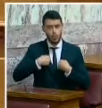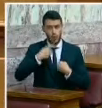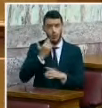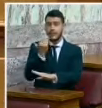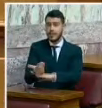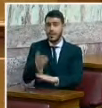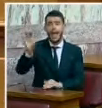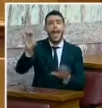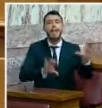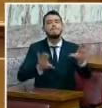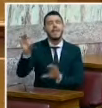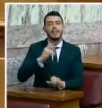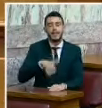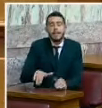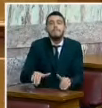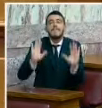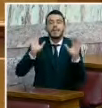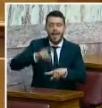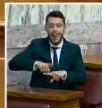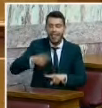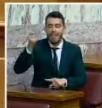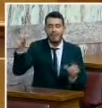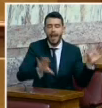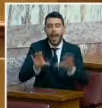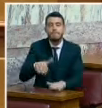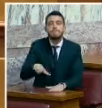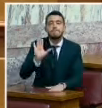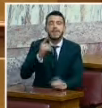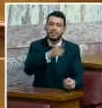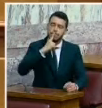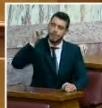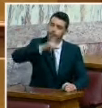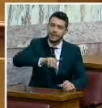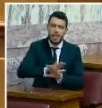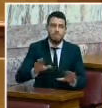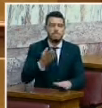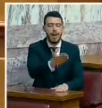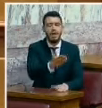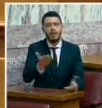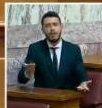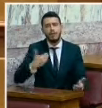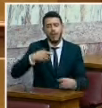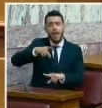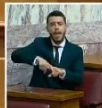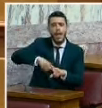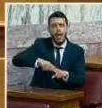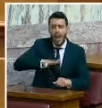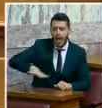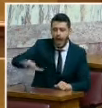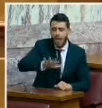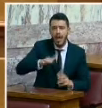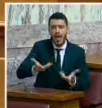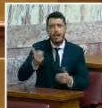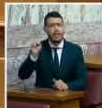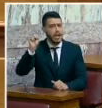επενδυτές να μην επενδύσουν στη χώρα μας. Είναι ψέμα αυτό, κύριε Τσίπρα. Είτε εντός είτε εκτός Ελλάδος, πάντα ζητώ